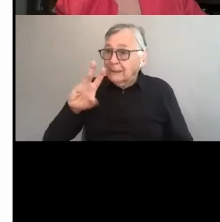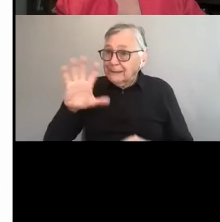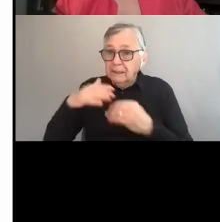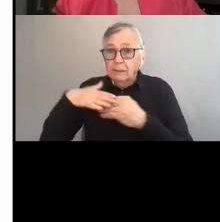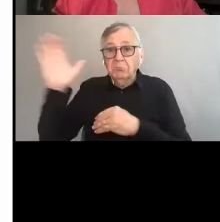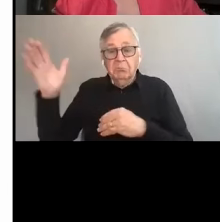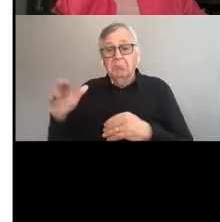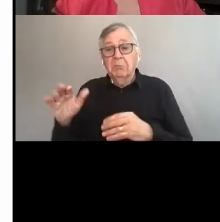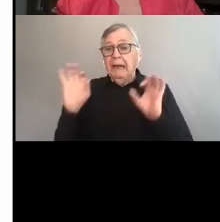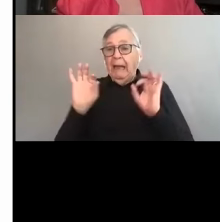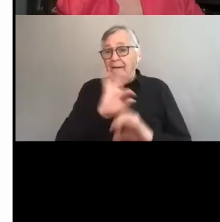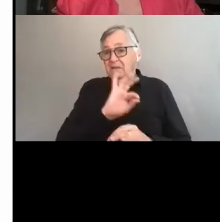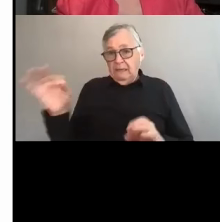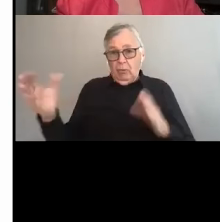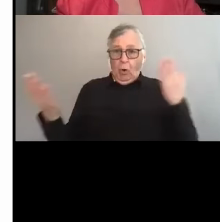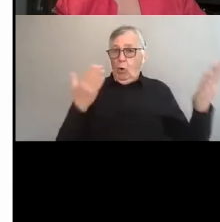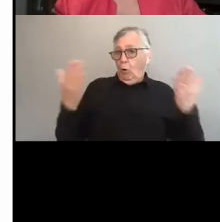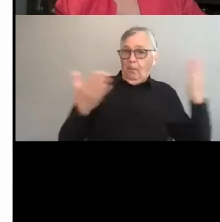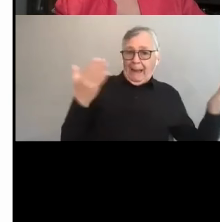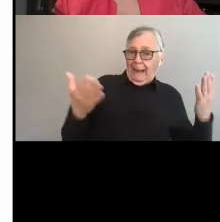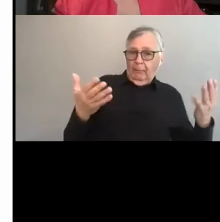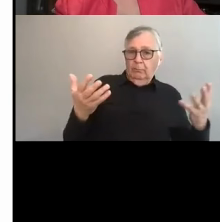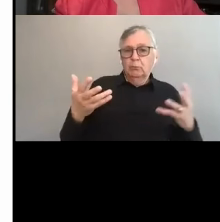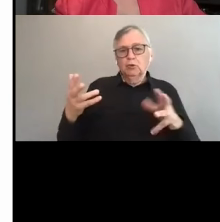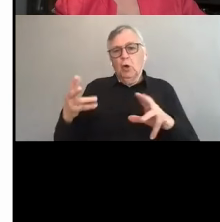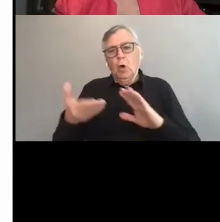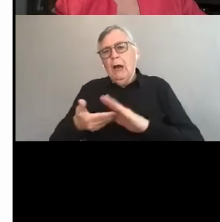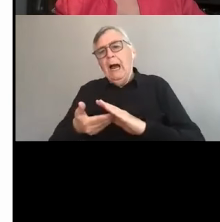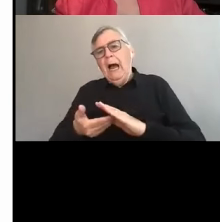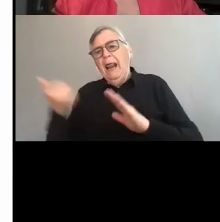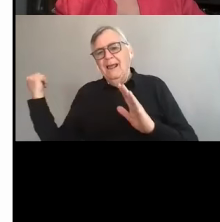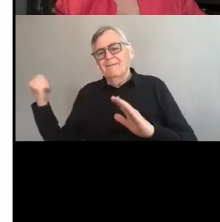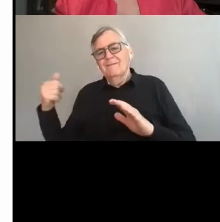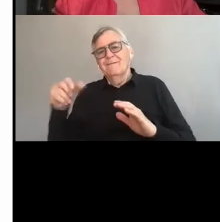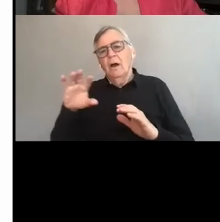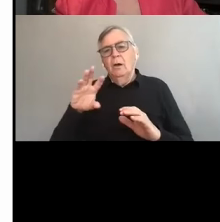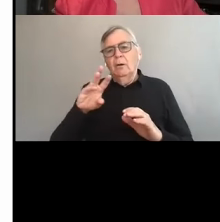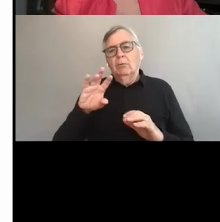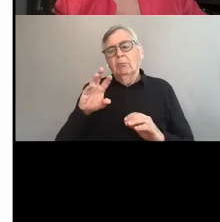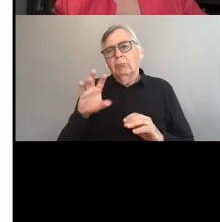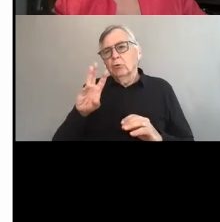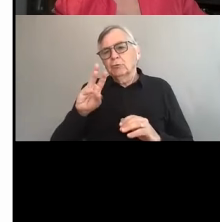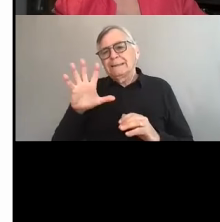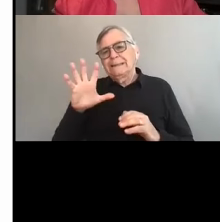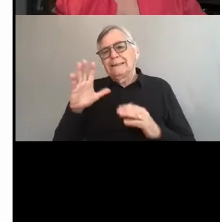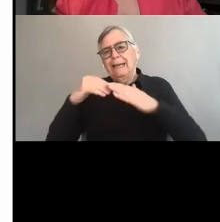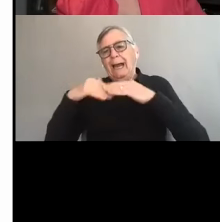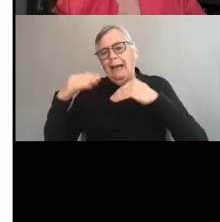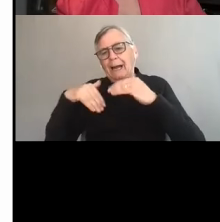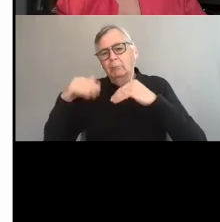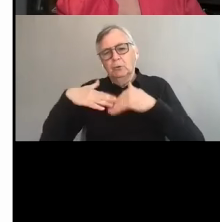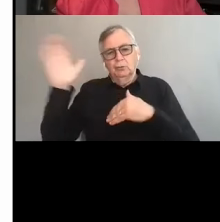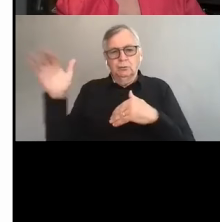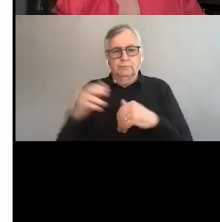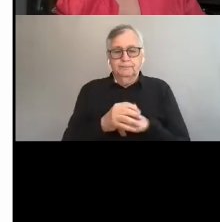et l'efficacité était comparable. C'est pour ça que cette restriction-là s'est éliminée. Bon, le vaccin